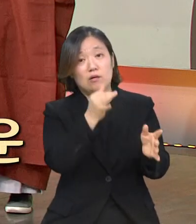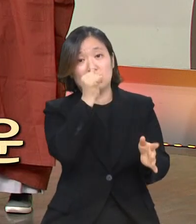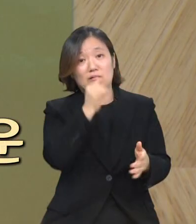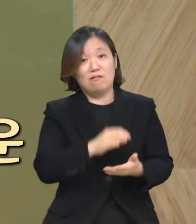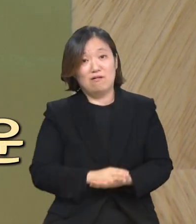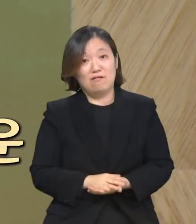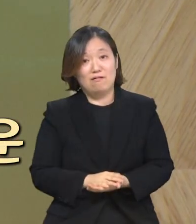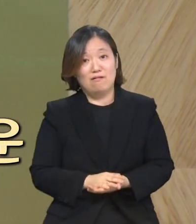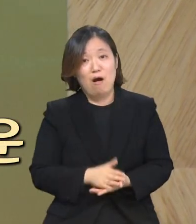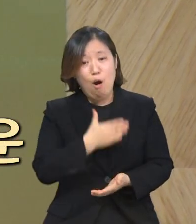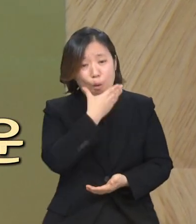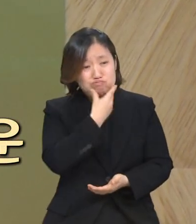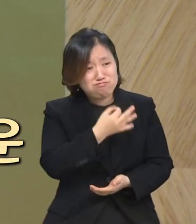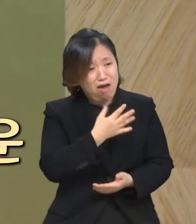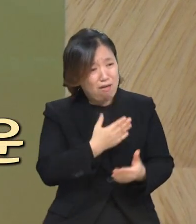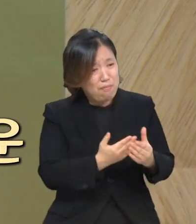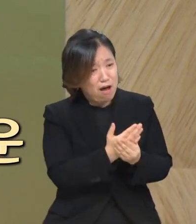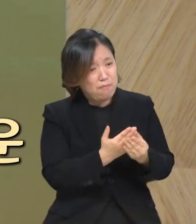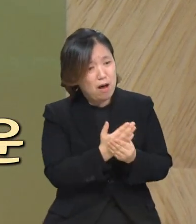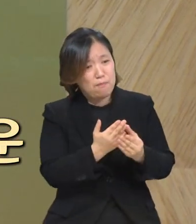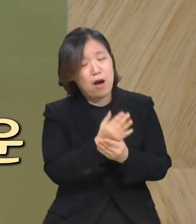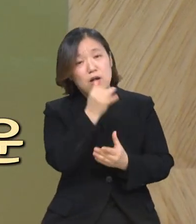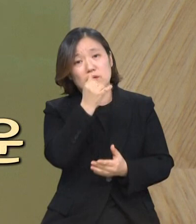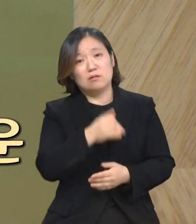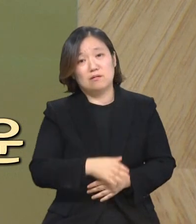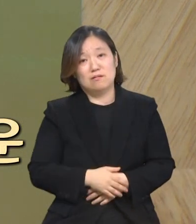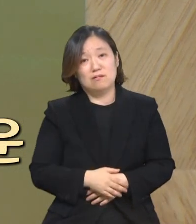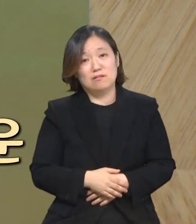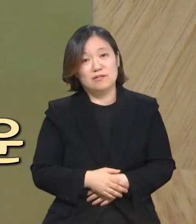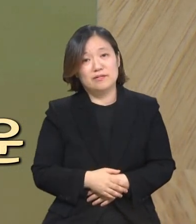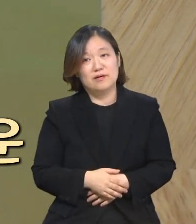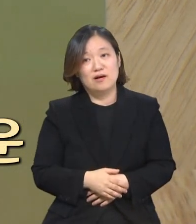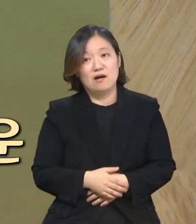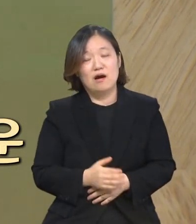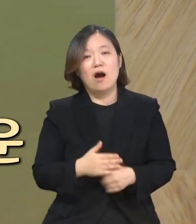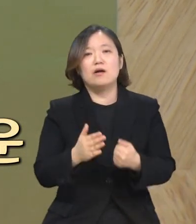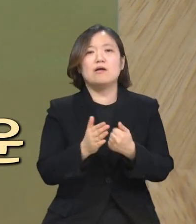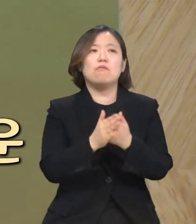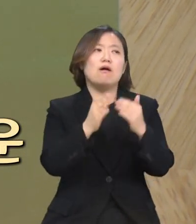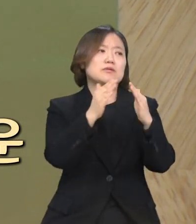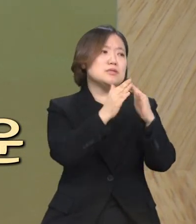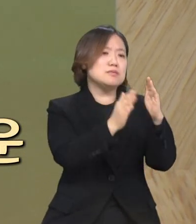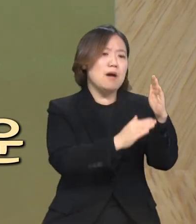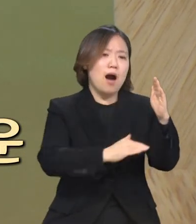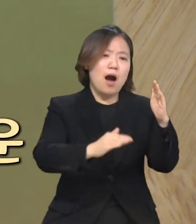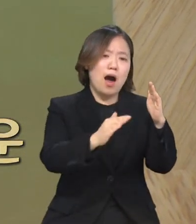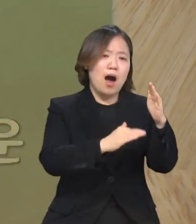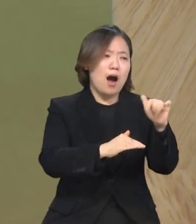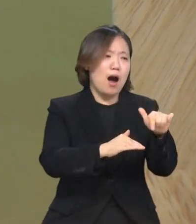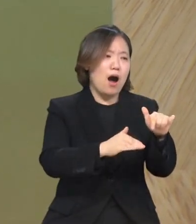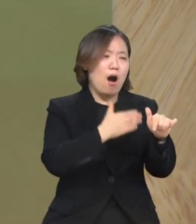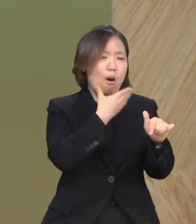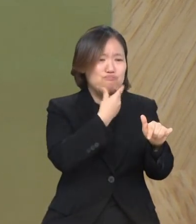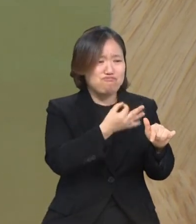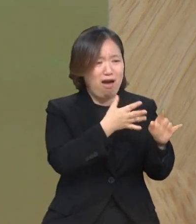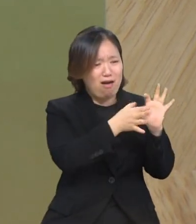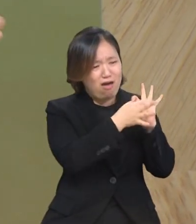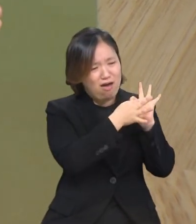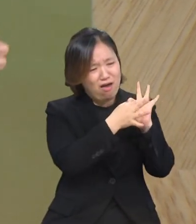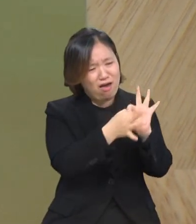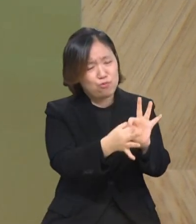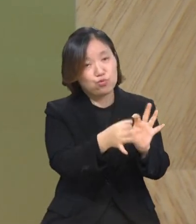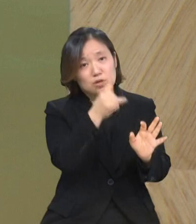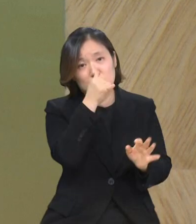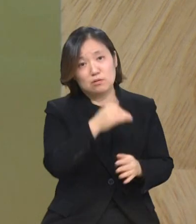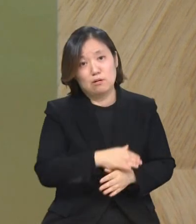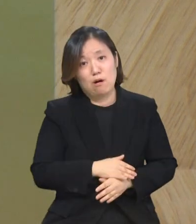불륜이 터져 가지고 집안이 정말 집안에 불행이 끊이질 않았대